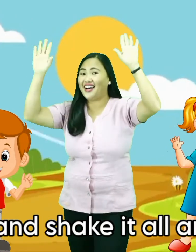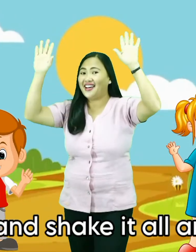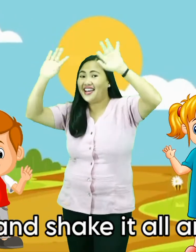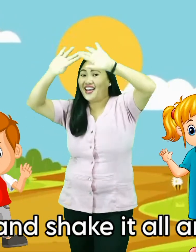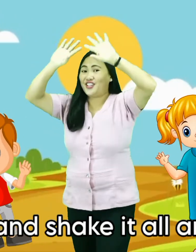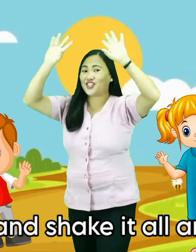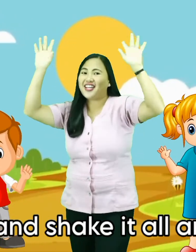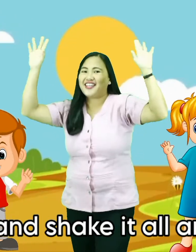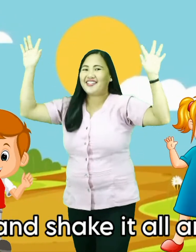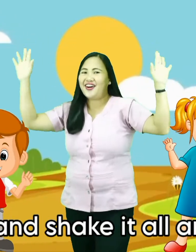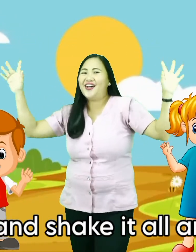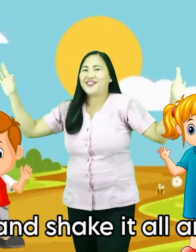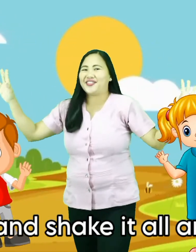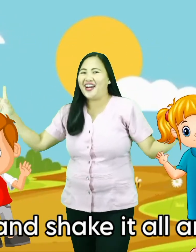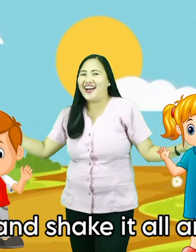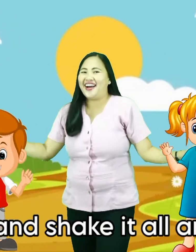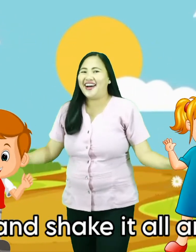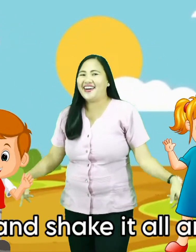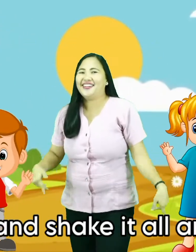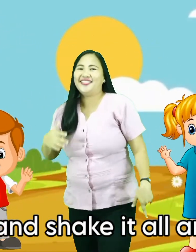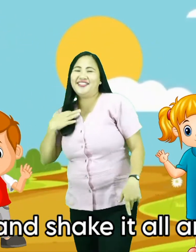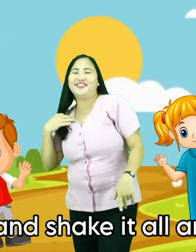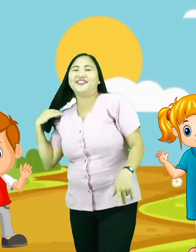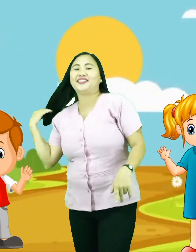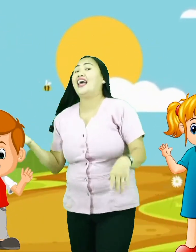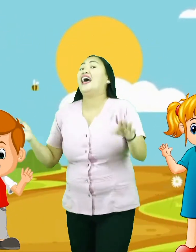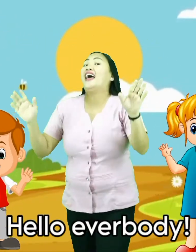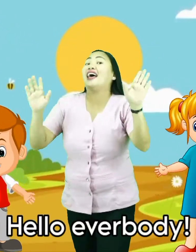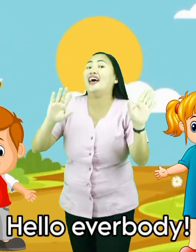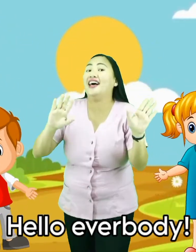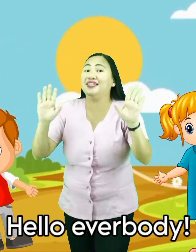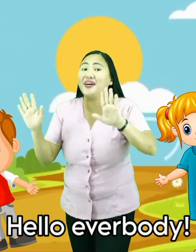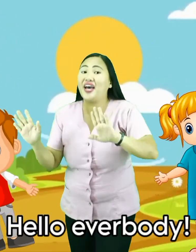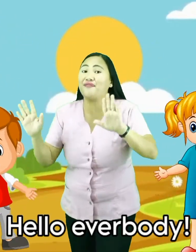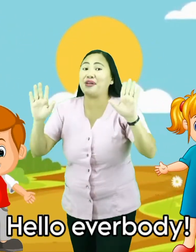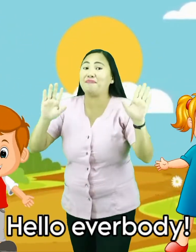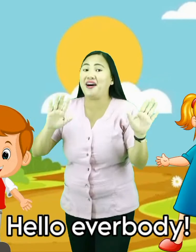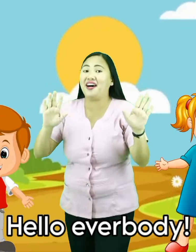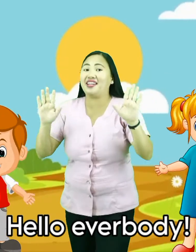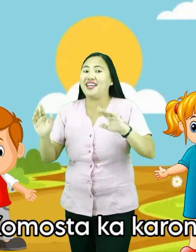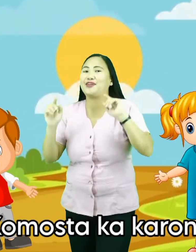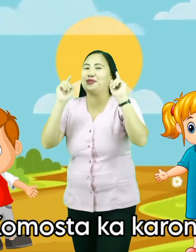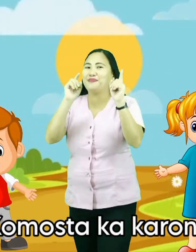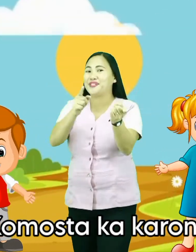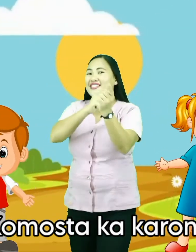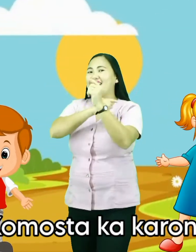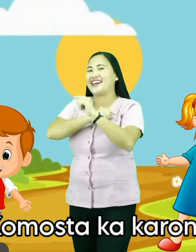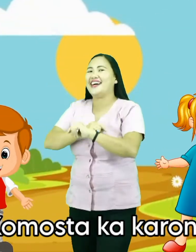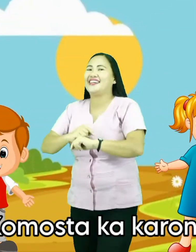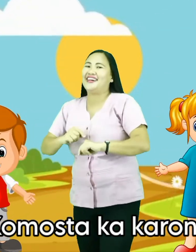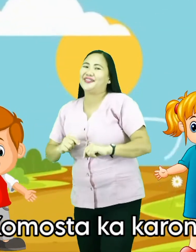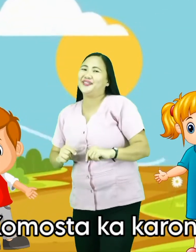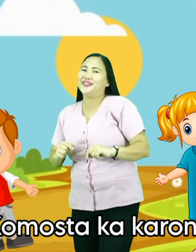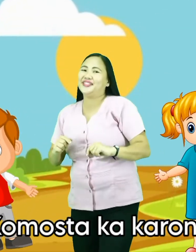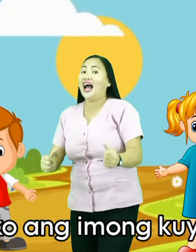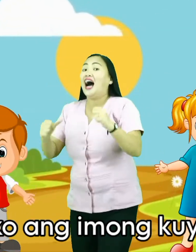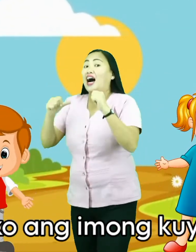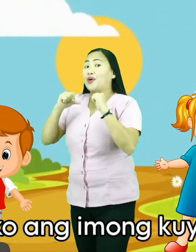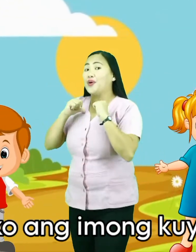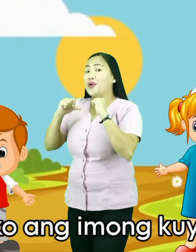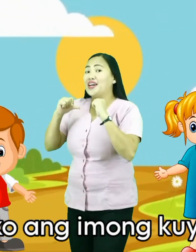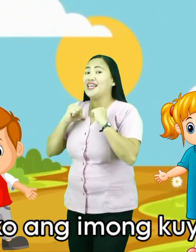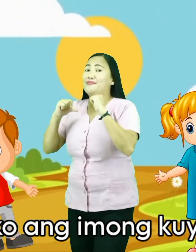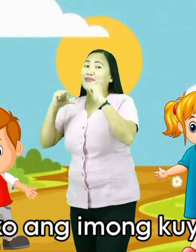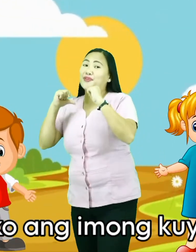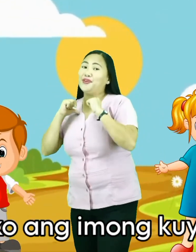iisa, and shake it all around. Hello everybody, kumusta ka karon?